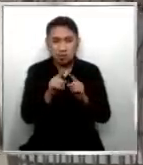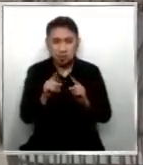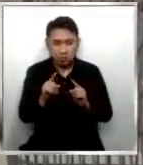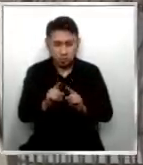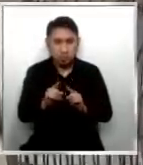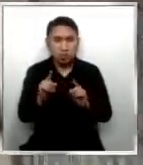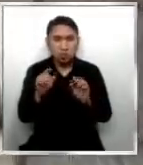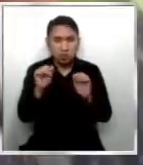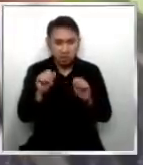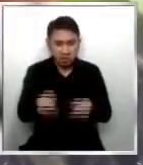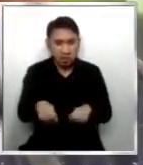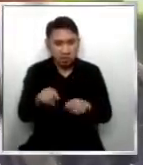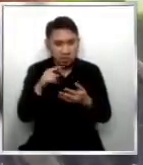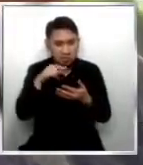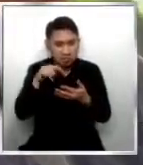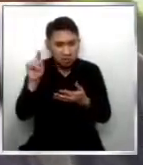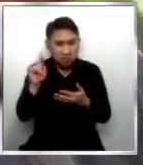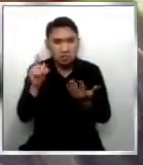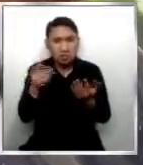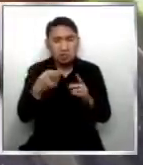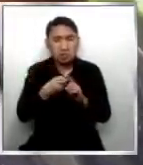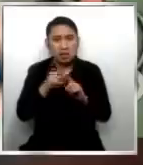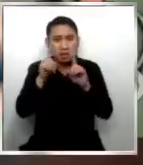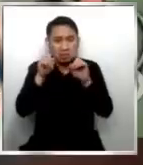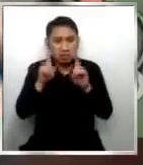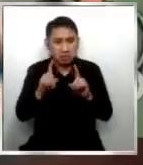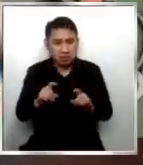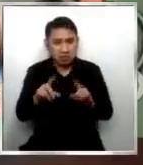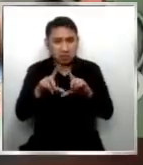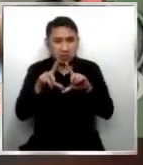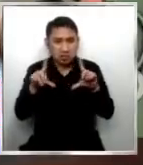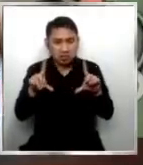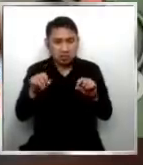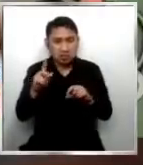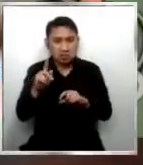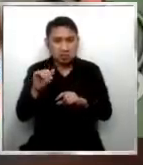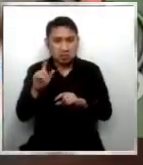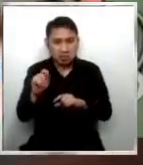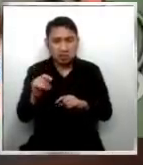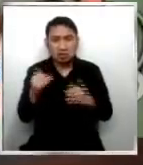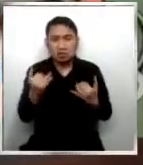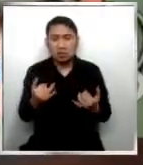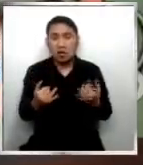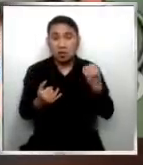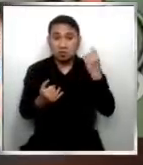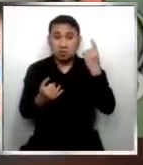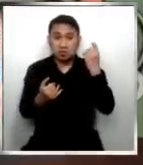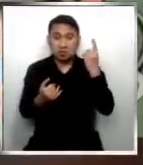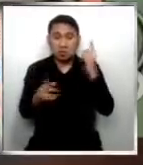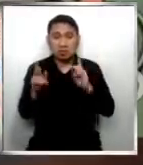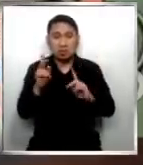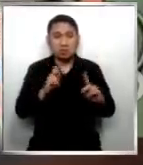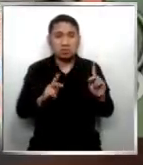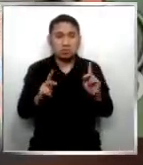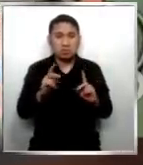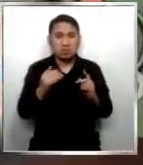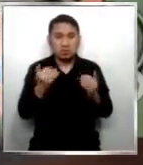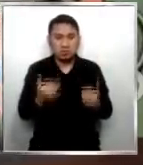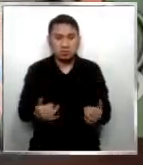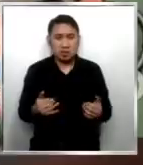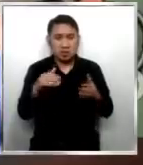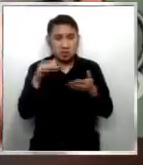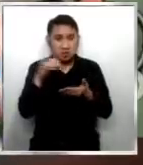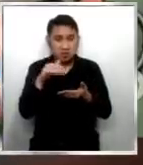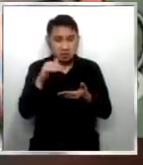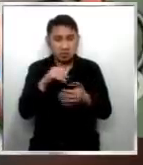na nais nitong ma-detect. Kailangan maintindihan ng ating mga kababayan na itong ginawang study ng